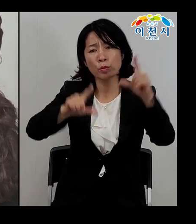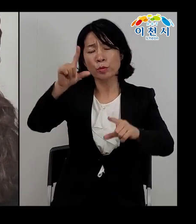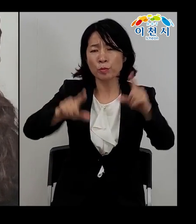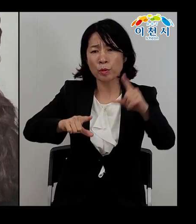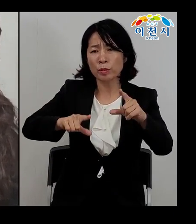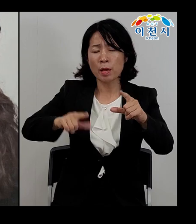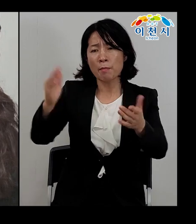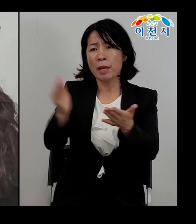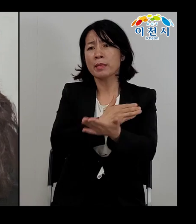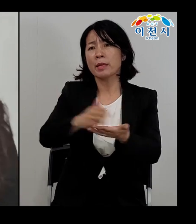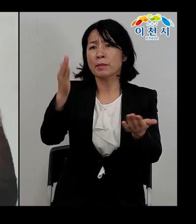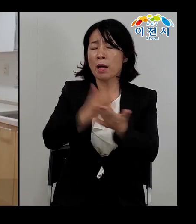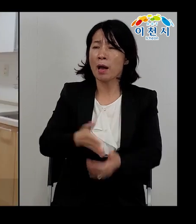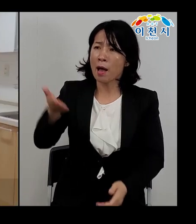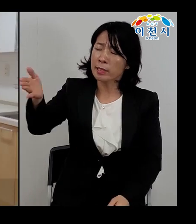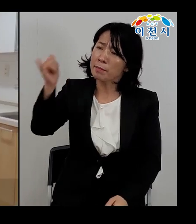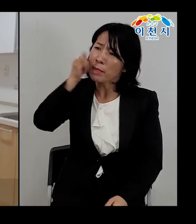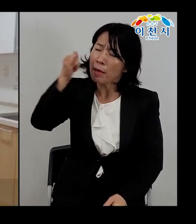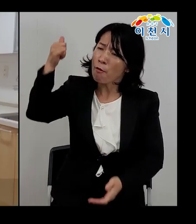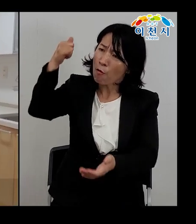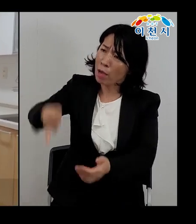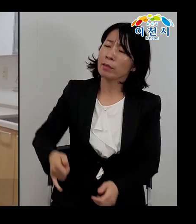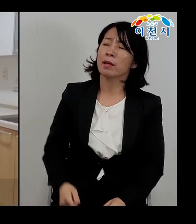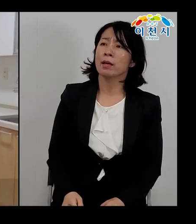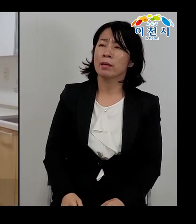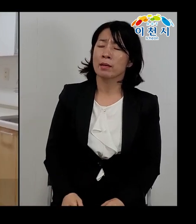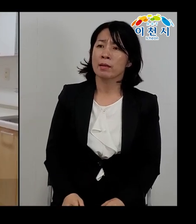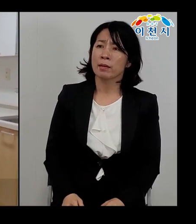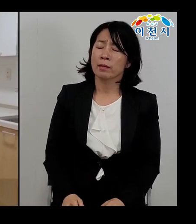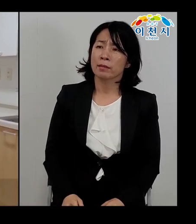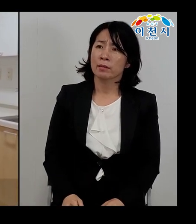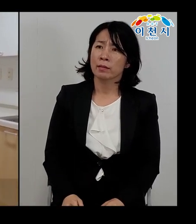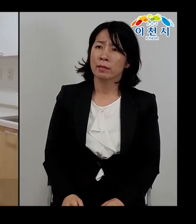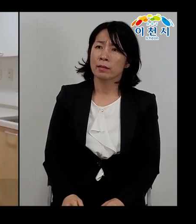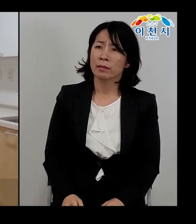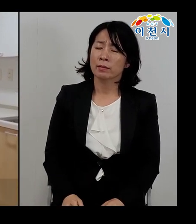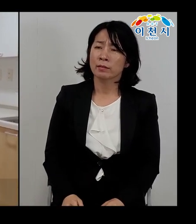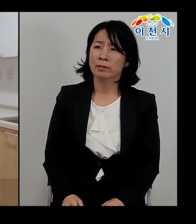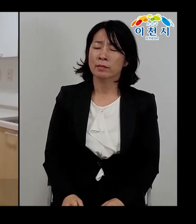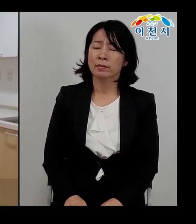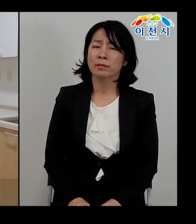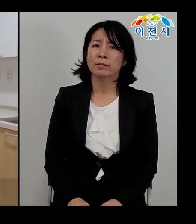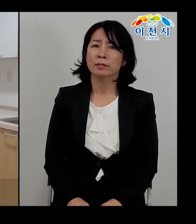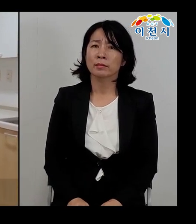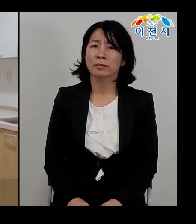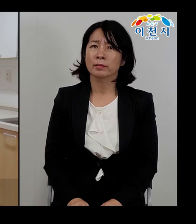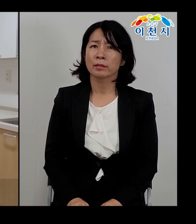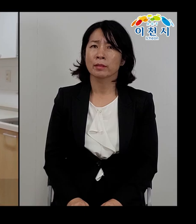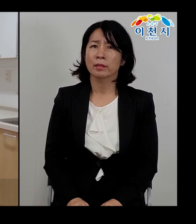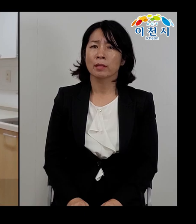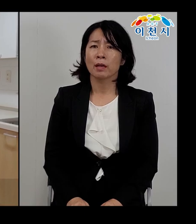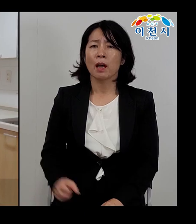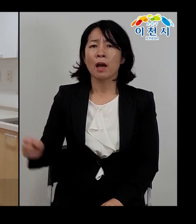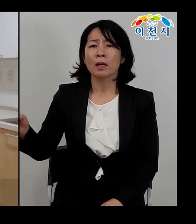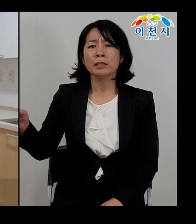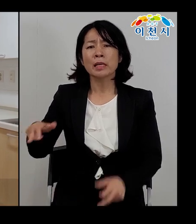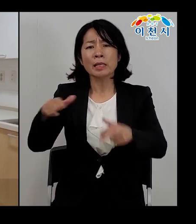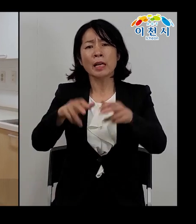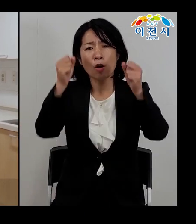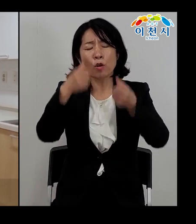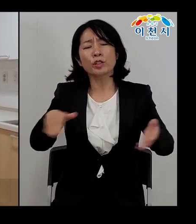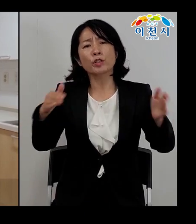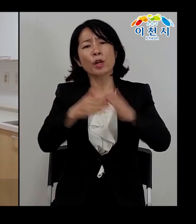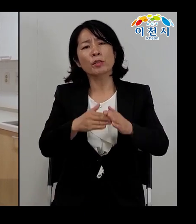아줌마 인성이 쓰레기네. 뭐? 지금 말 다 했어? 이깟집이나 있구나 말해. 시설 같은 데서 감지덕지나하고